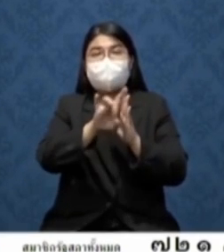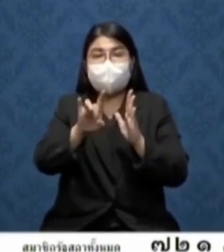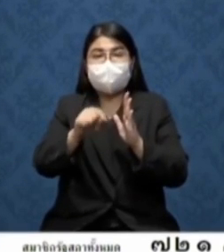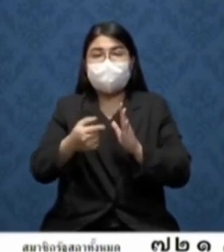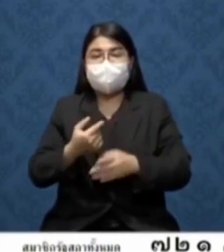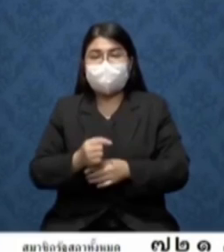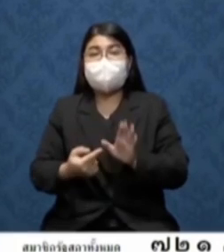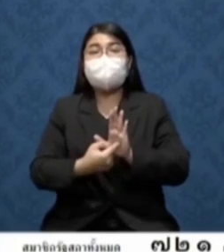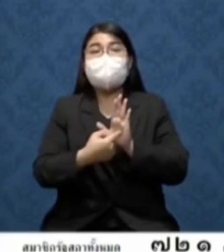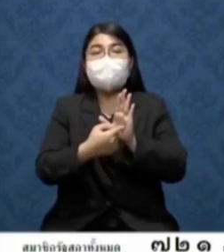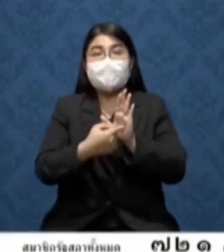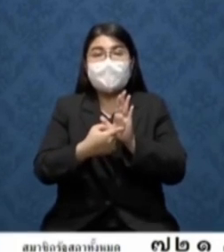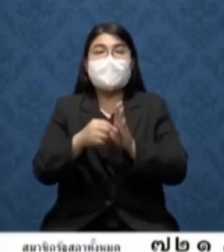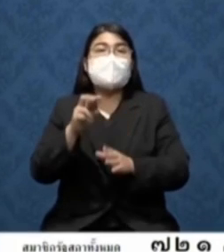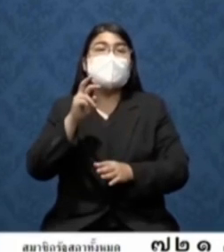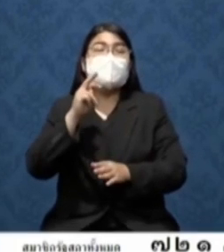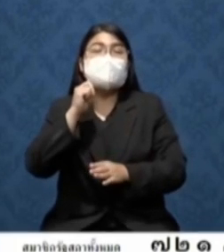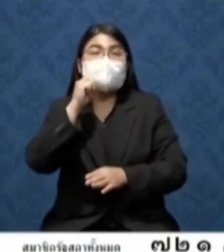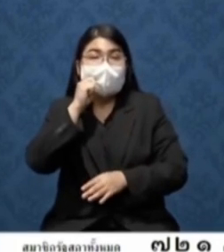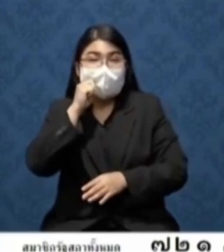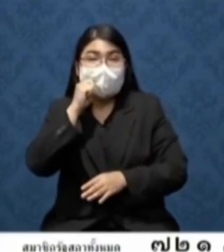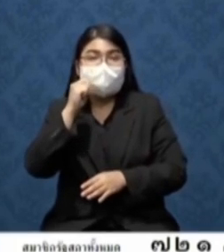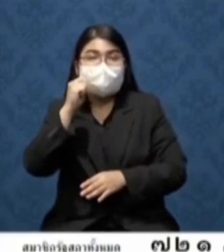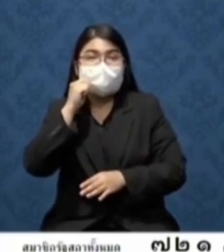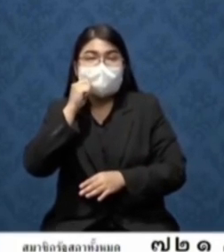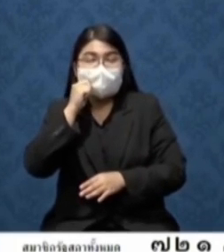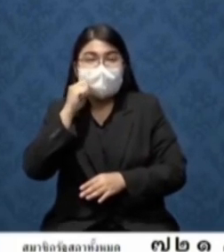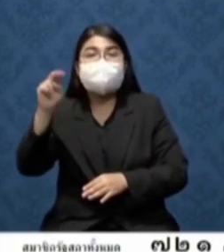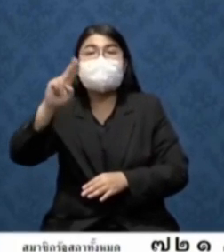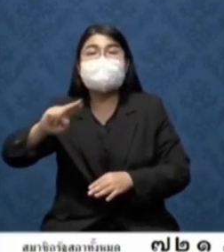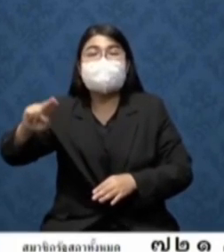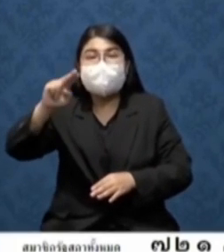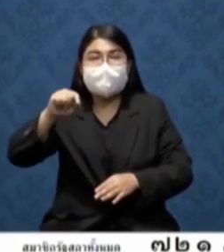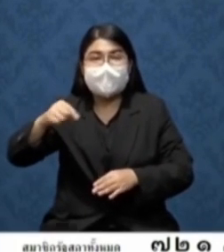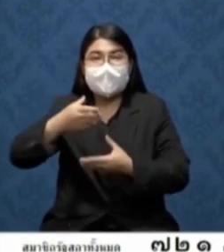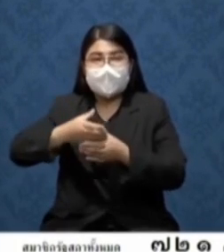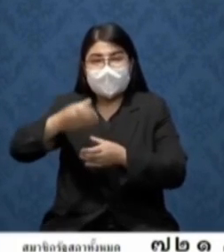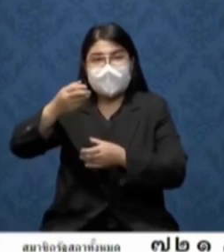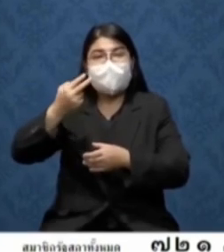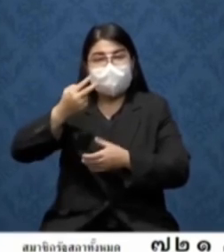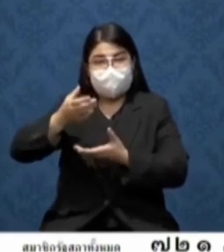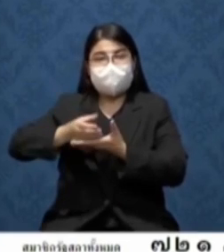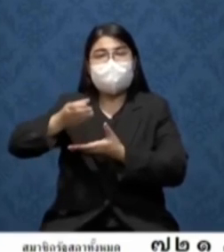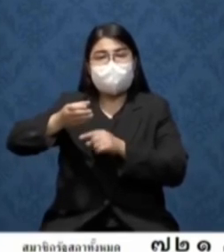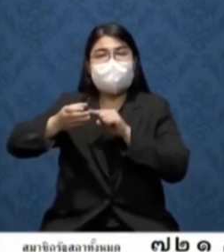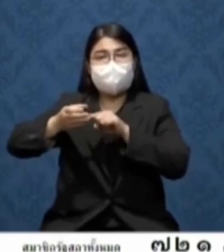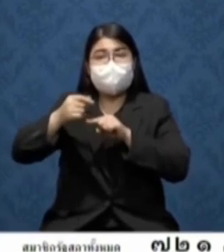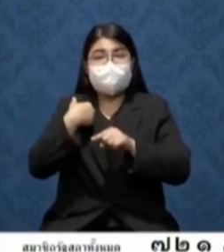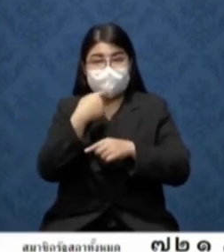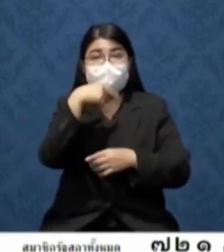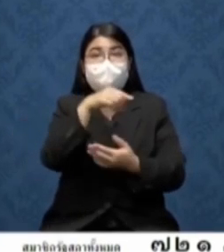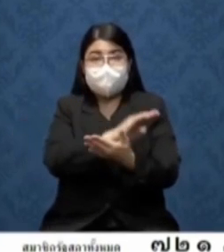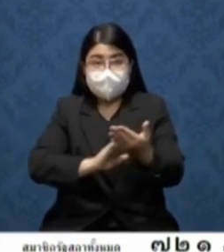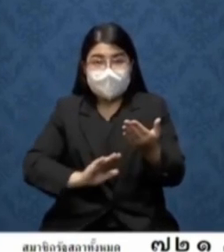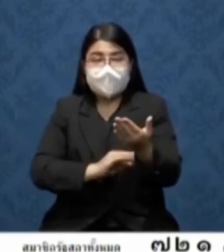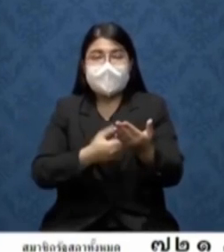ำประปาที่ตำบลค้อใหญ่นี่คือประเทศไทยศตวรรษที่21ที่